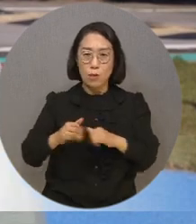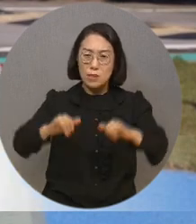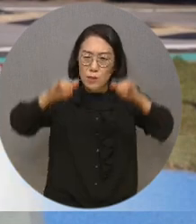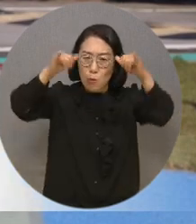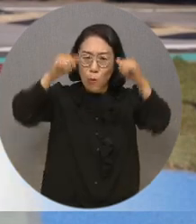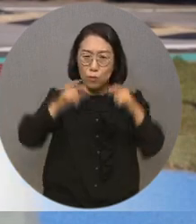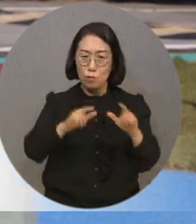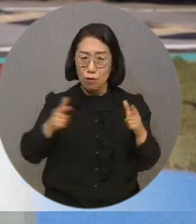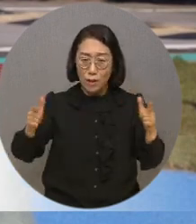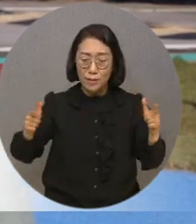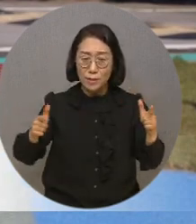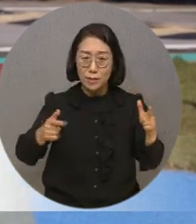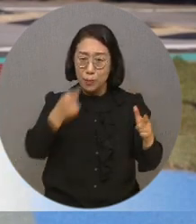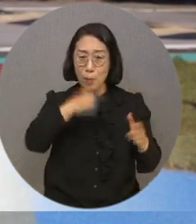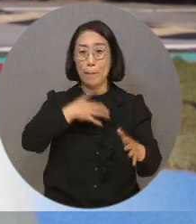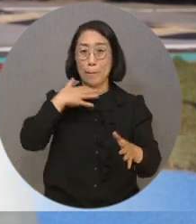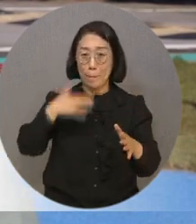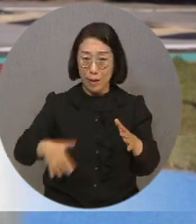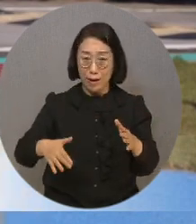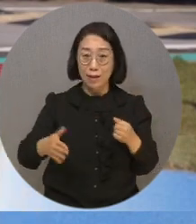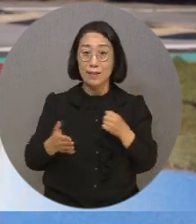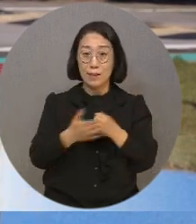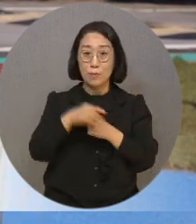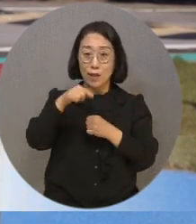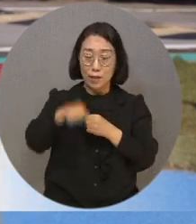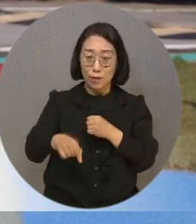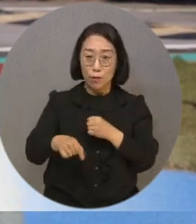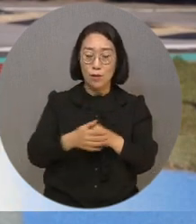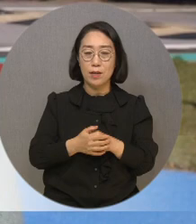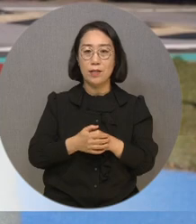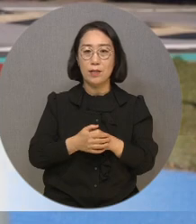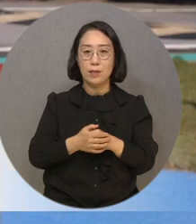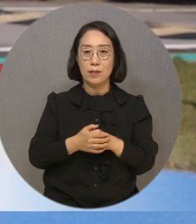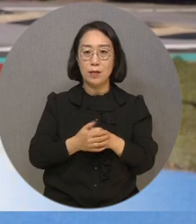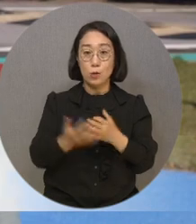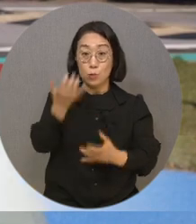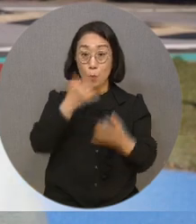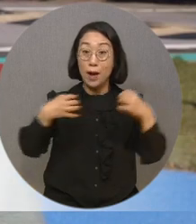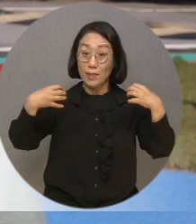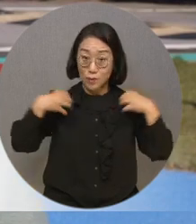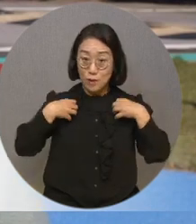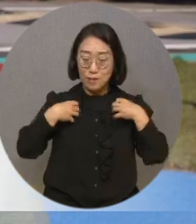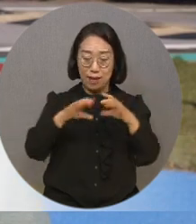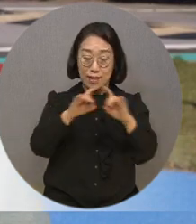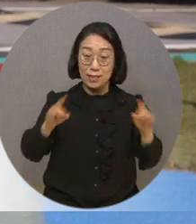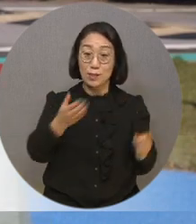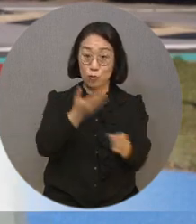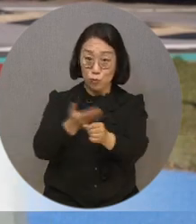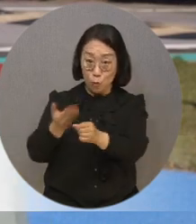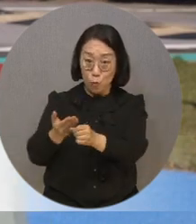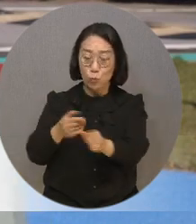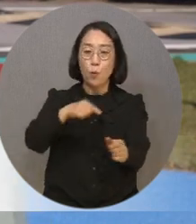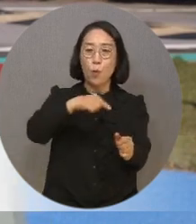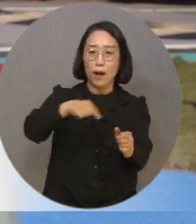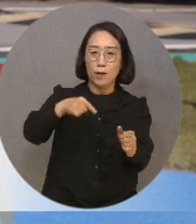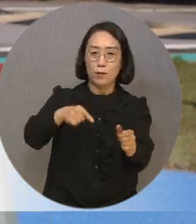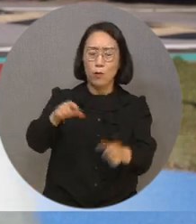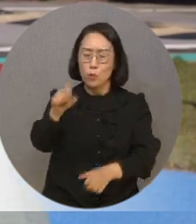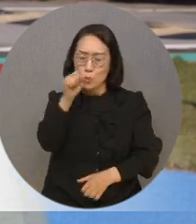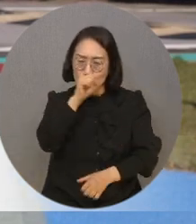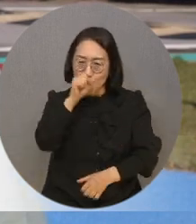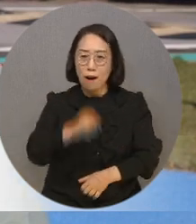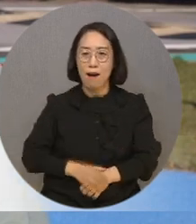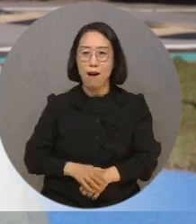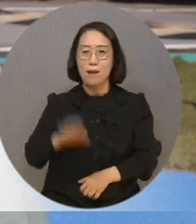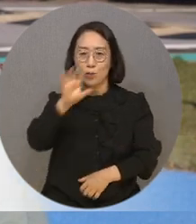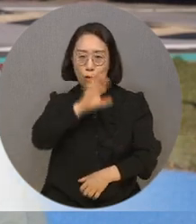같은 것을 만질 기회가 조금 적은데요. 이제 강진 소방서에서 드론을 한 대씩 제공함으로써 아이들이 애착을 가지고 더